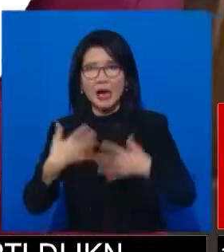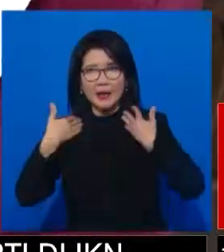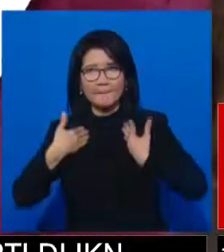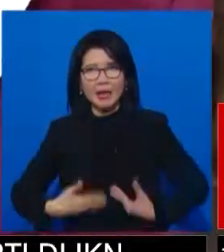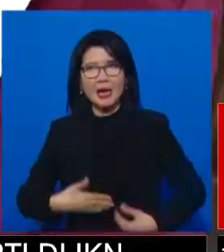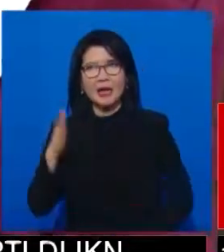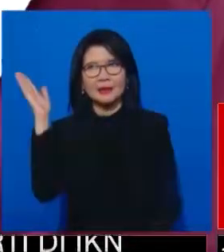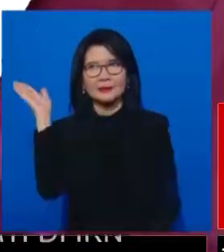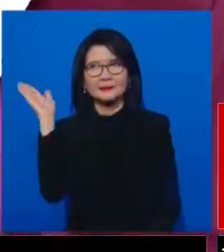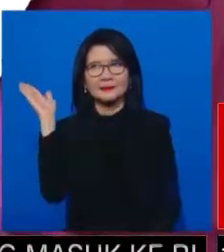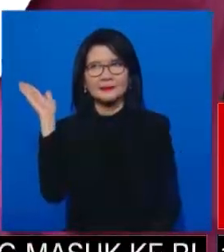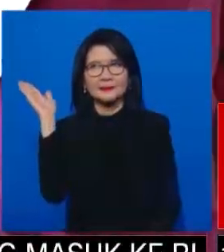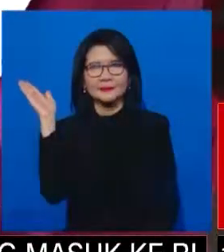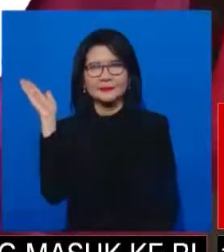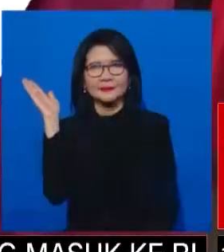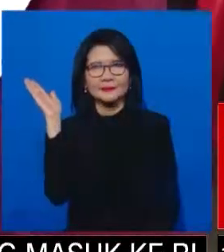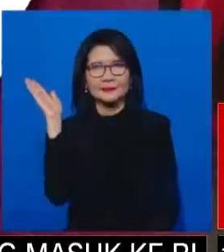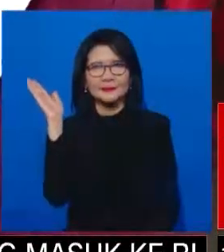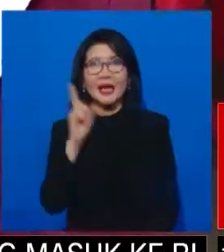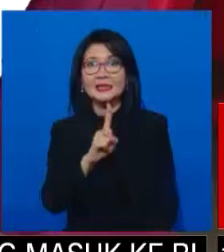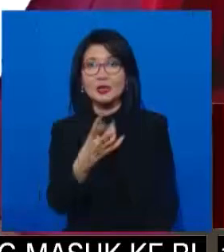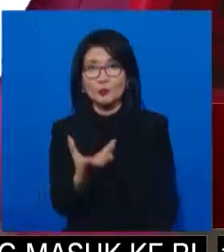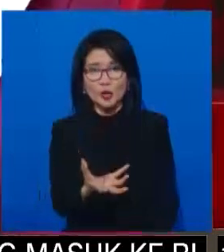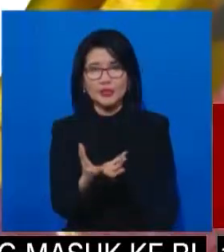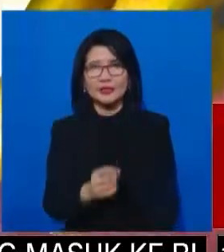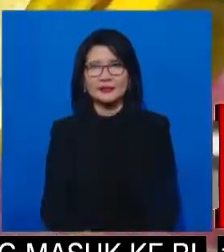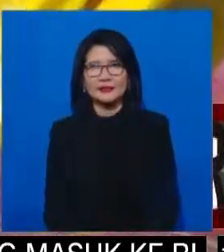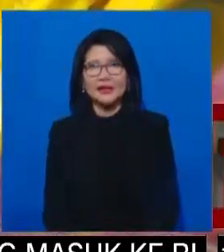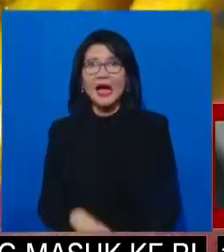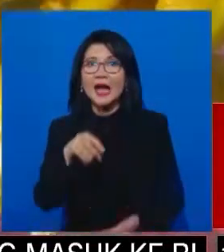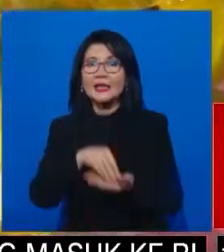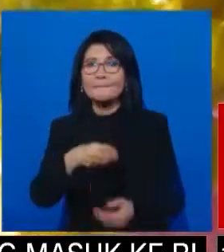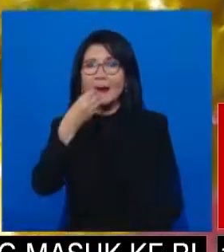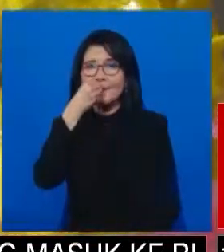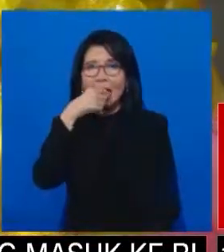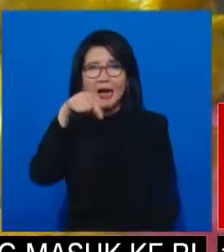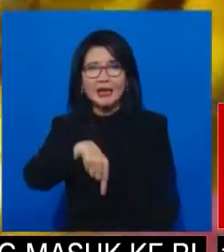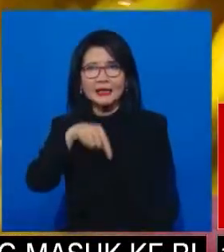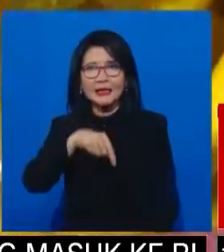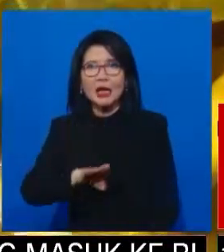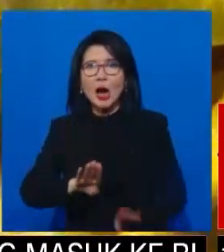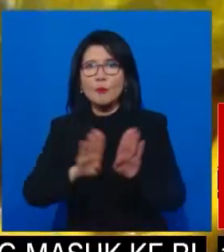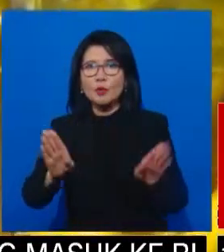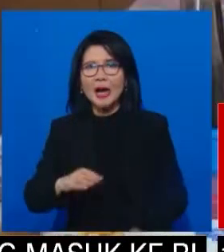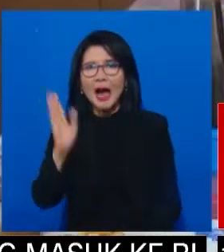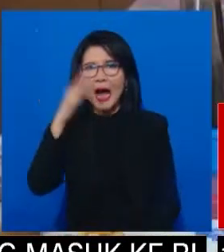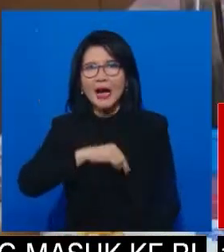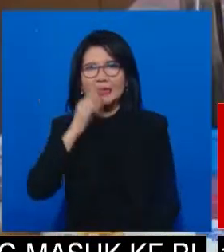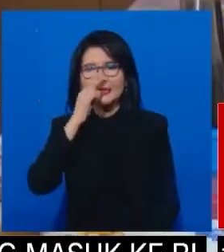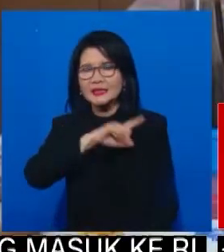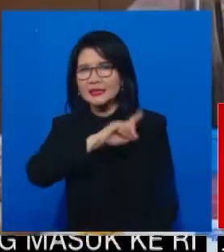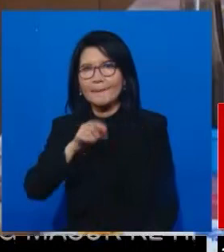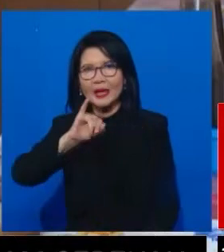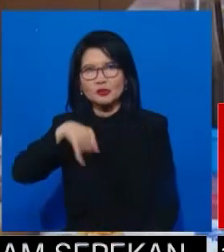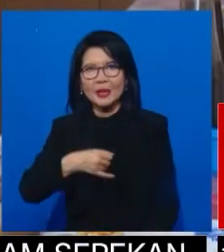mubara seharga Rp35.000 per porsinya. Kantin kantor Syah Bandar Surabaya ini buka setiap Senin hingga Jumat mulai jam 6